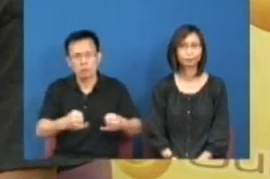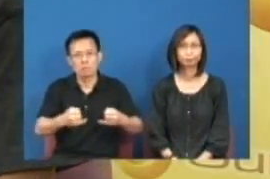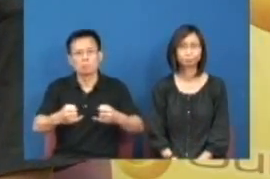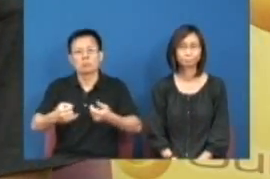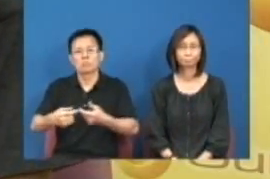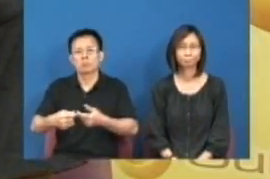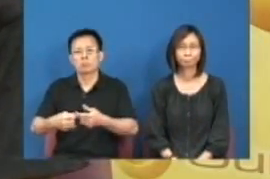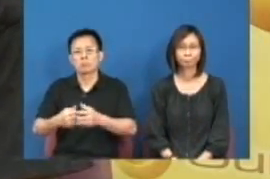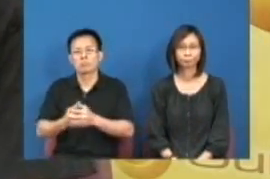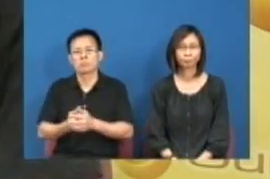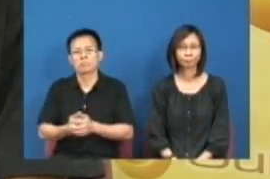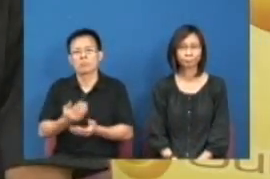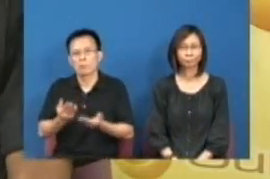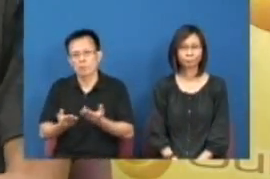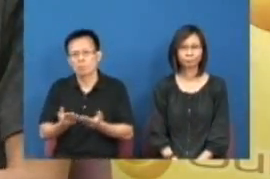這個